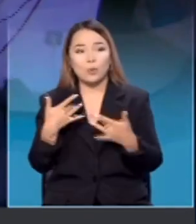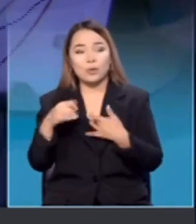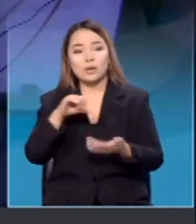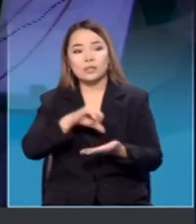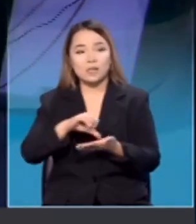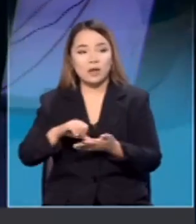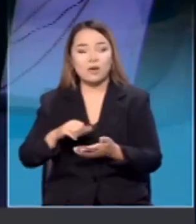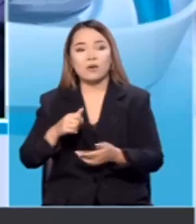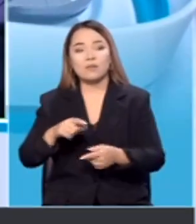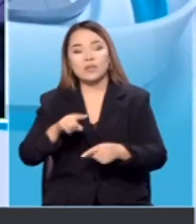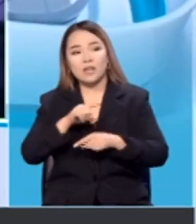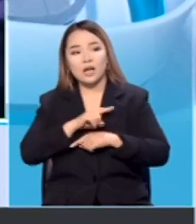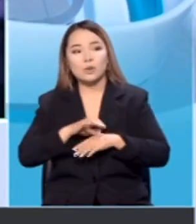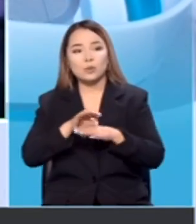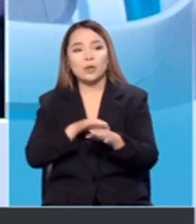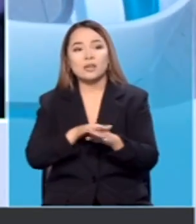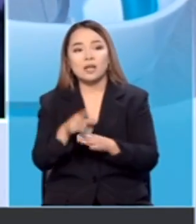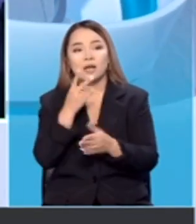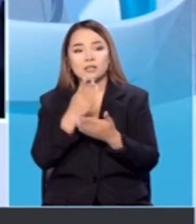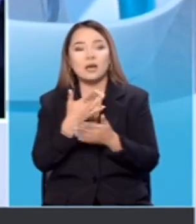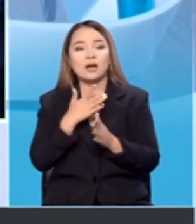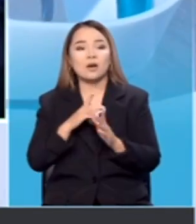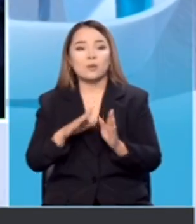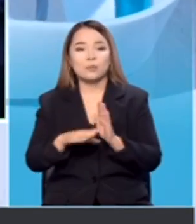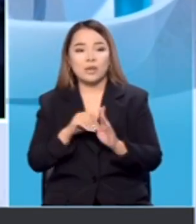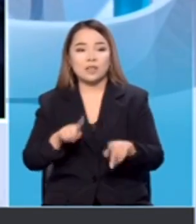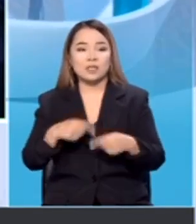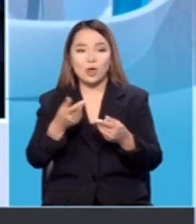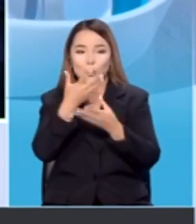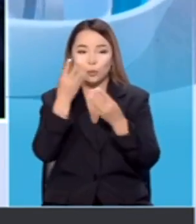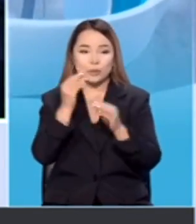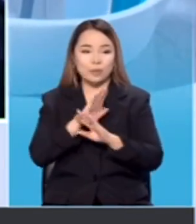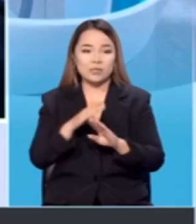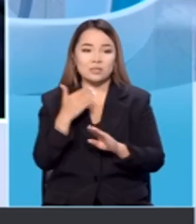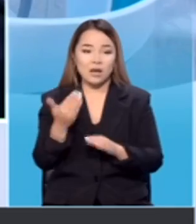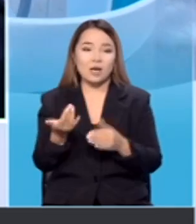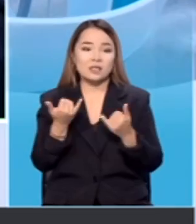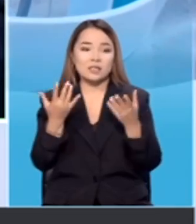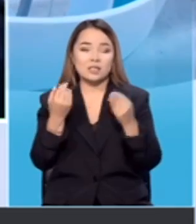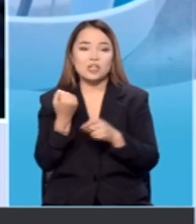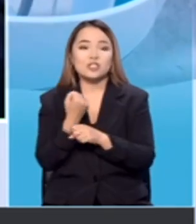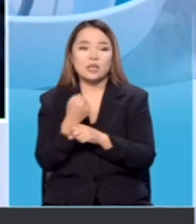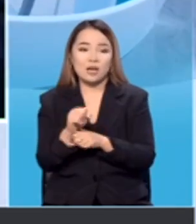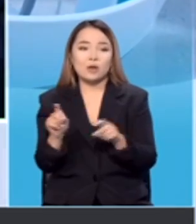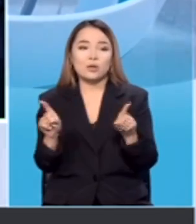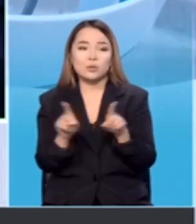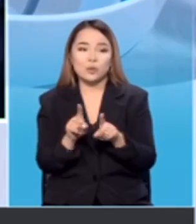бүгінгі финалды тамашалаңыздар және дауыс беруді ұмытпаңыздар. Бүгінгі